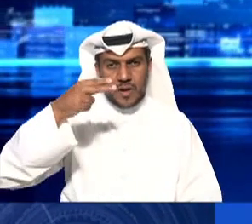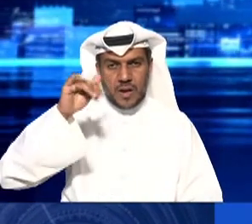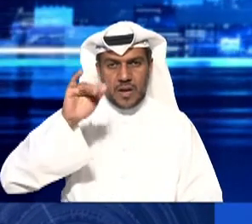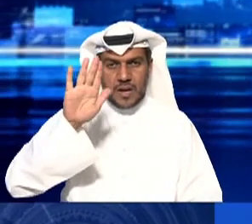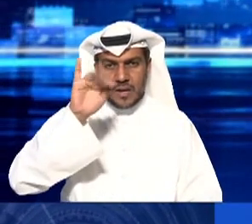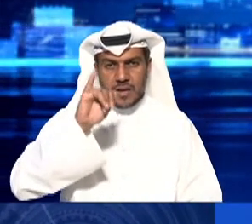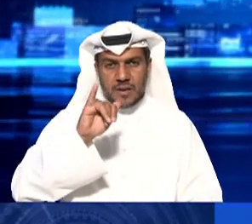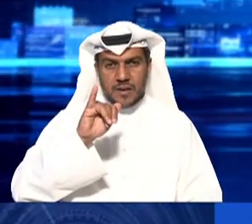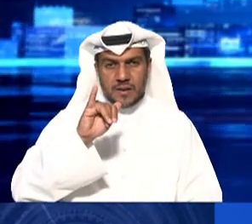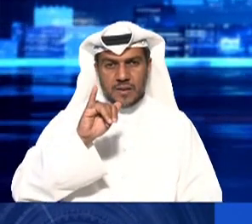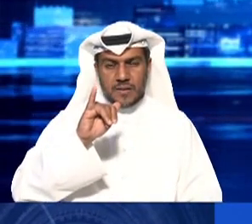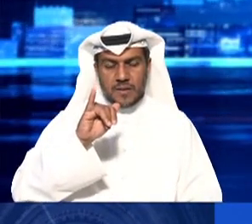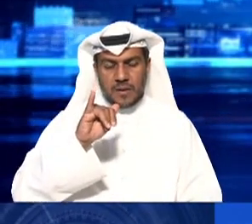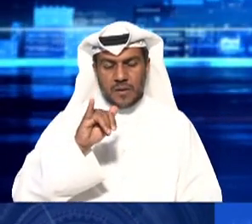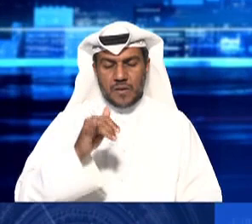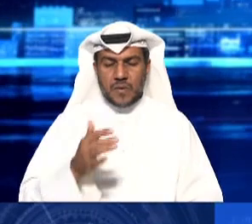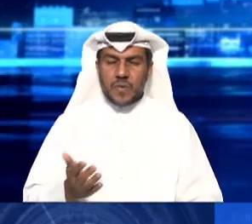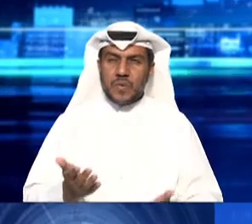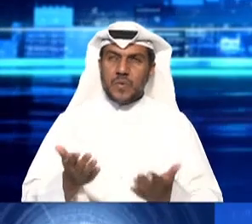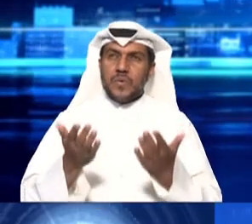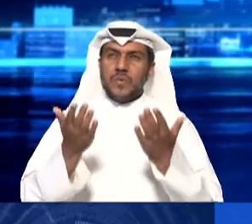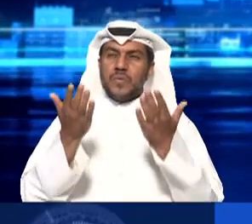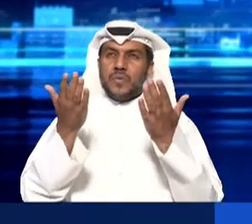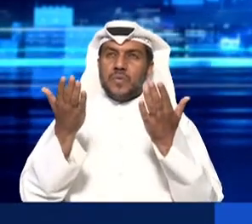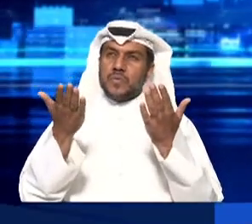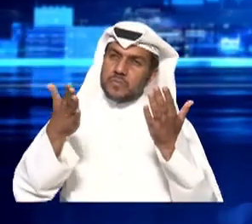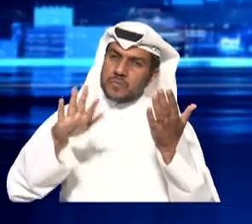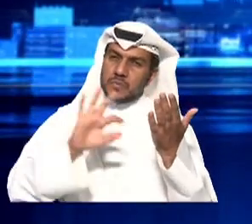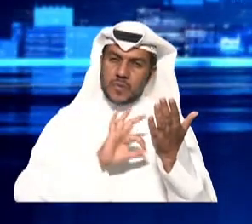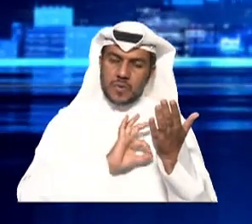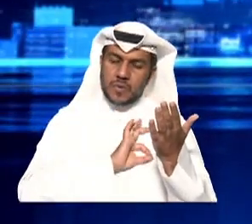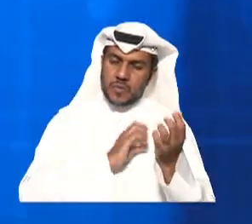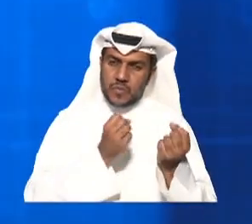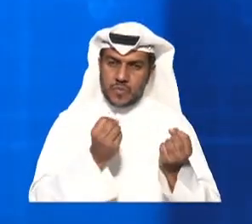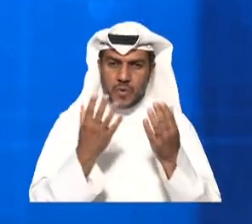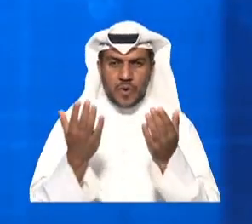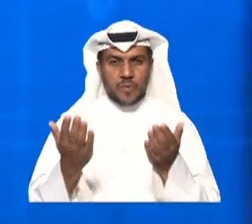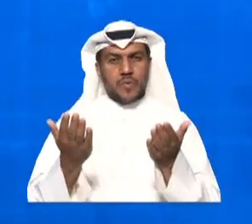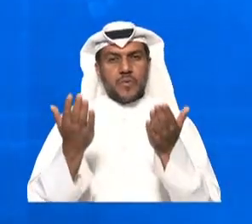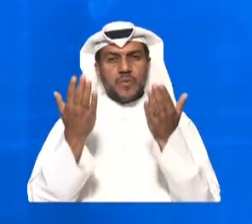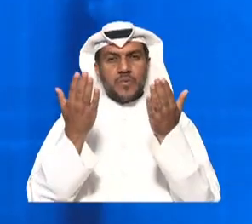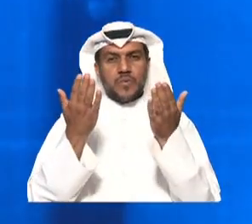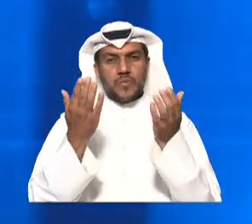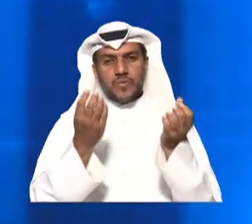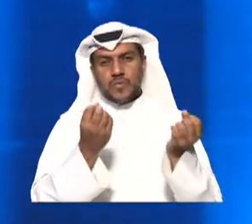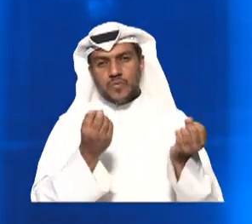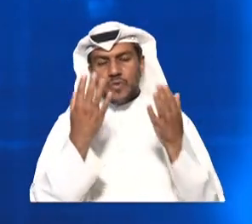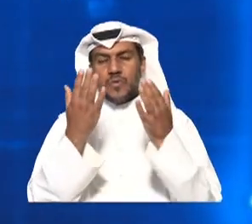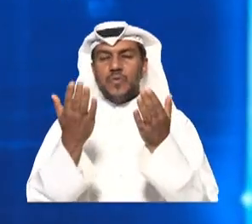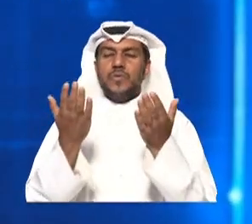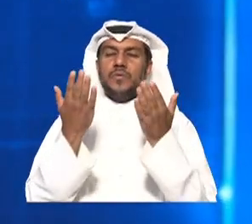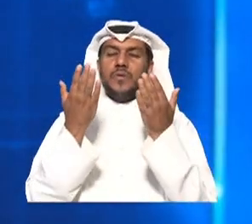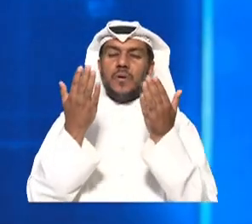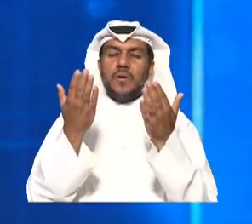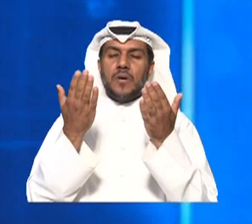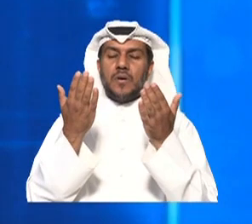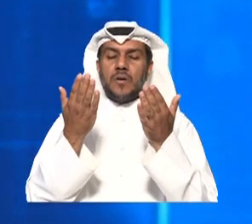الخليفة، سائلا المولى تعالى أن يتغمده بواسع رحمته ويسكنه فسيح جناته،